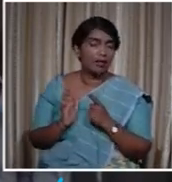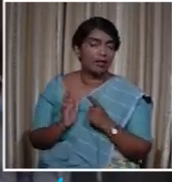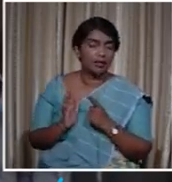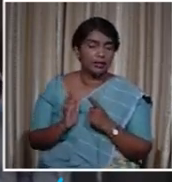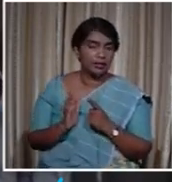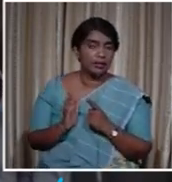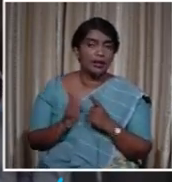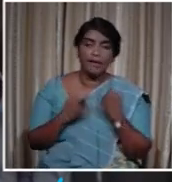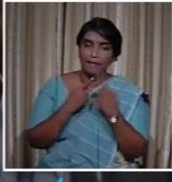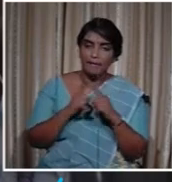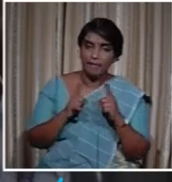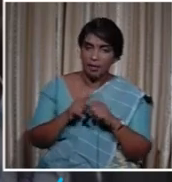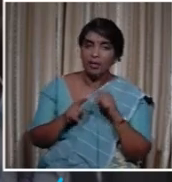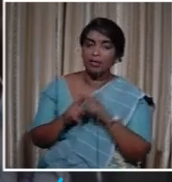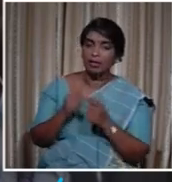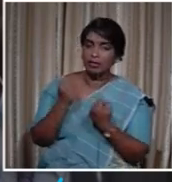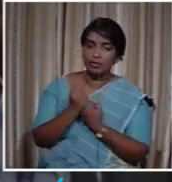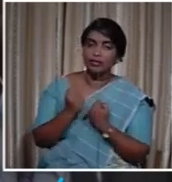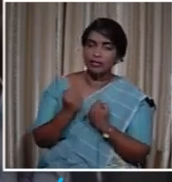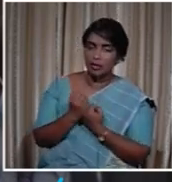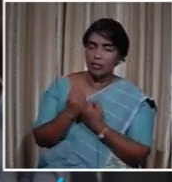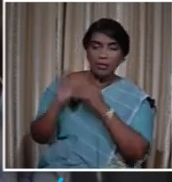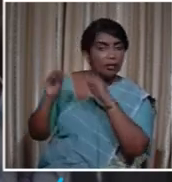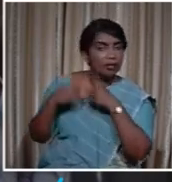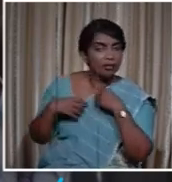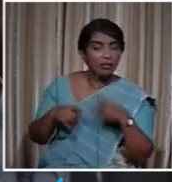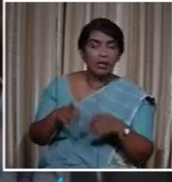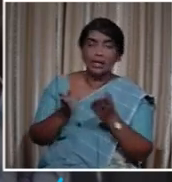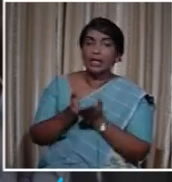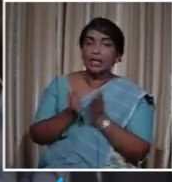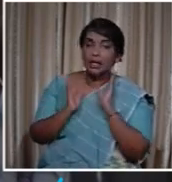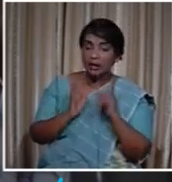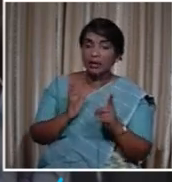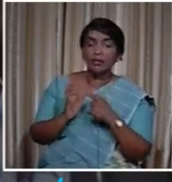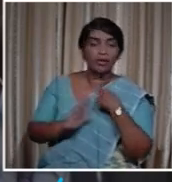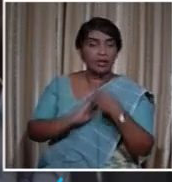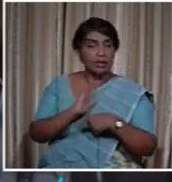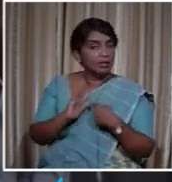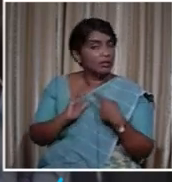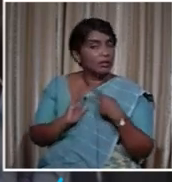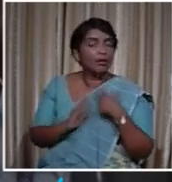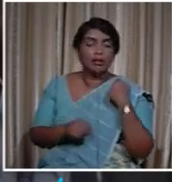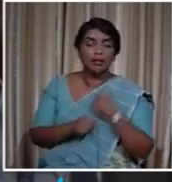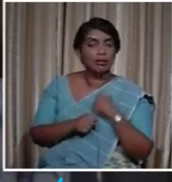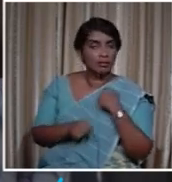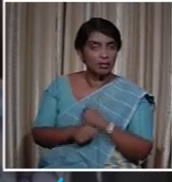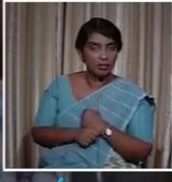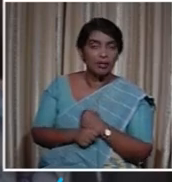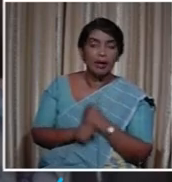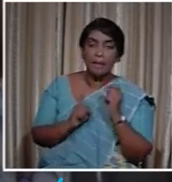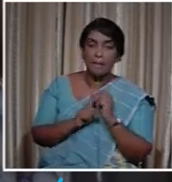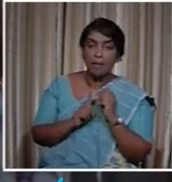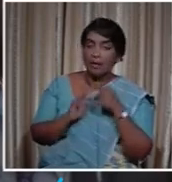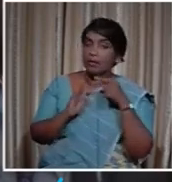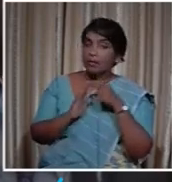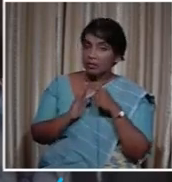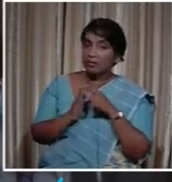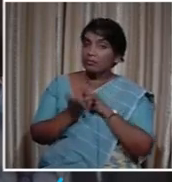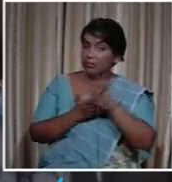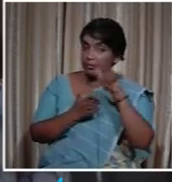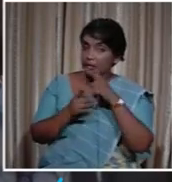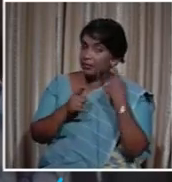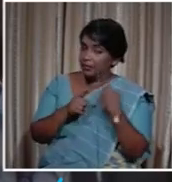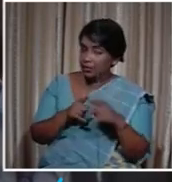உறவகைகளை வாங்குகிறது. எல்லாவற்றுக்கும் இந்தியாவிலே தங்கியிருக்கின்ற இலங்கையினுடைய அரசு பலாலி விமான நிலையத்தை மட்டும் ஒரு தமிழர்